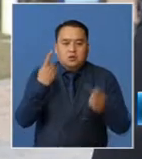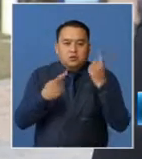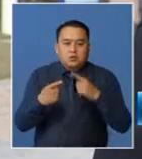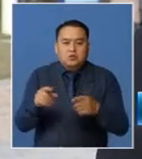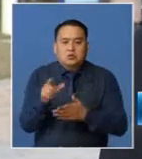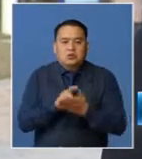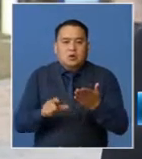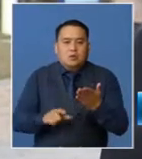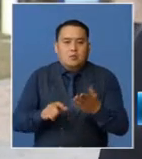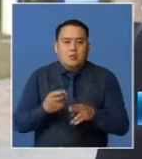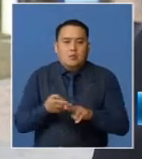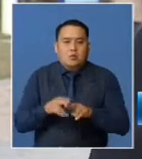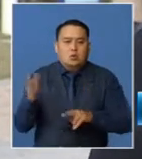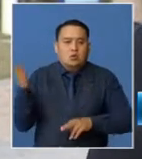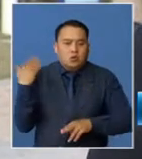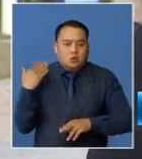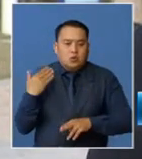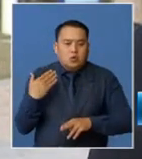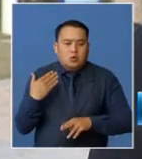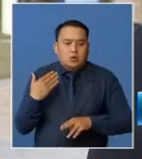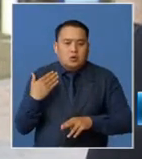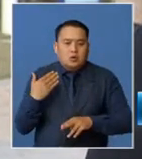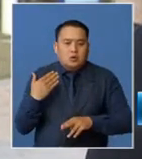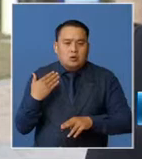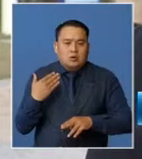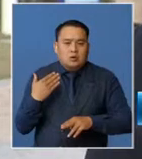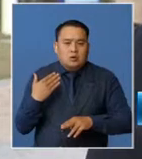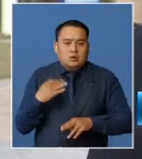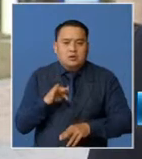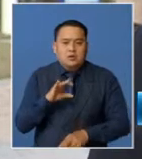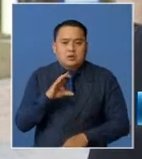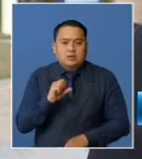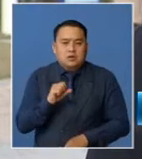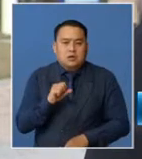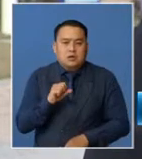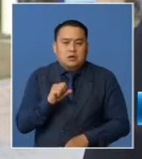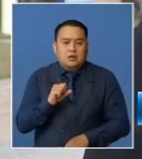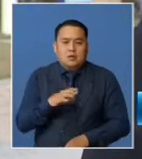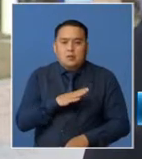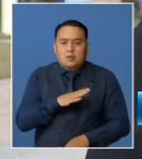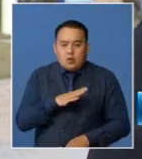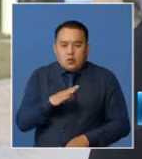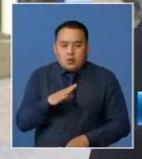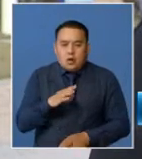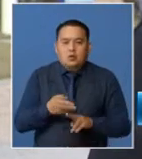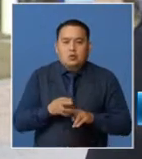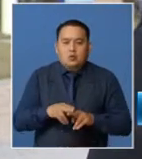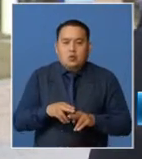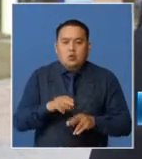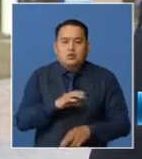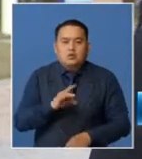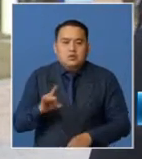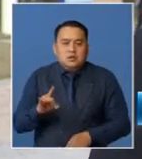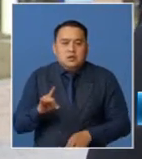жазу бұрынғы заманда Иса Байзақовтың Құралай сұлуында болған дейді. Кейін бұл дәстүр Совет